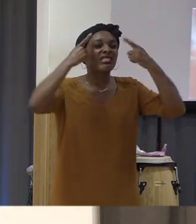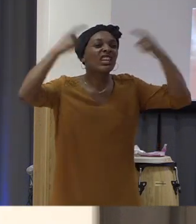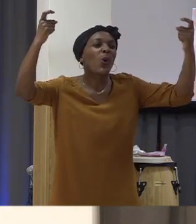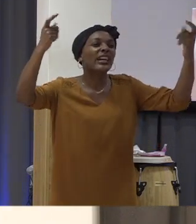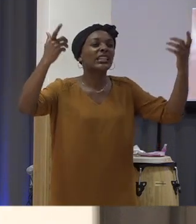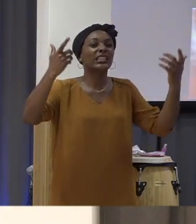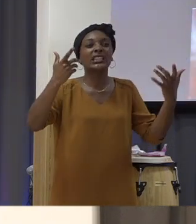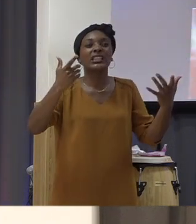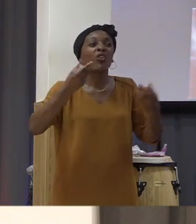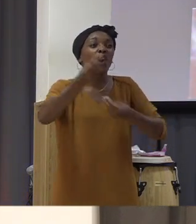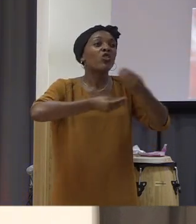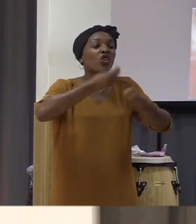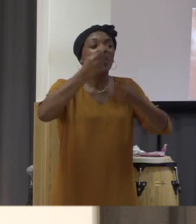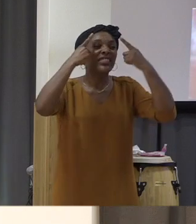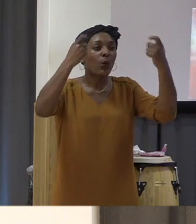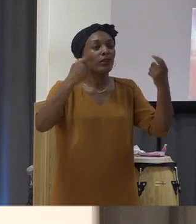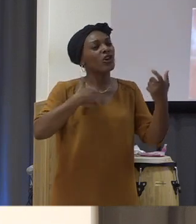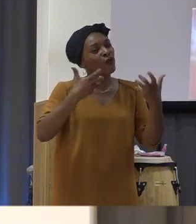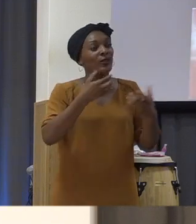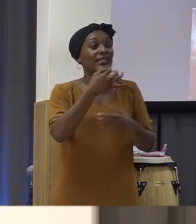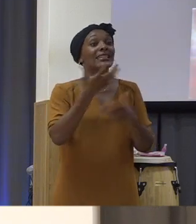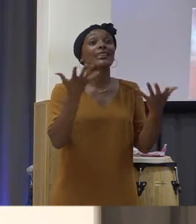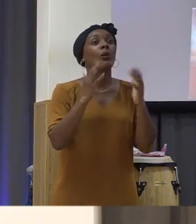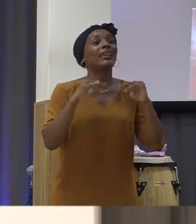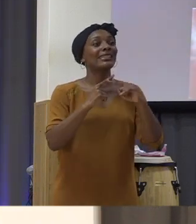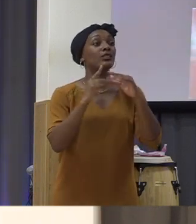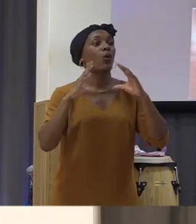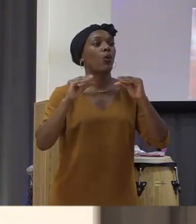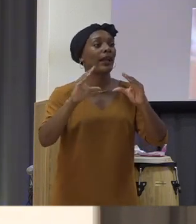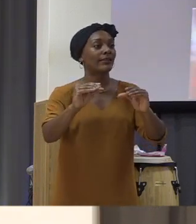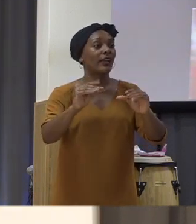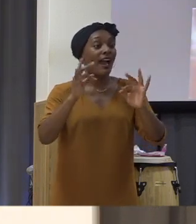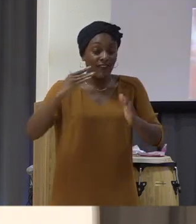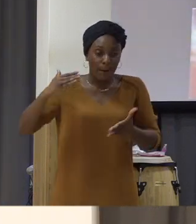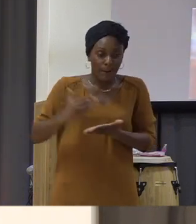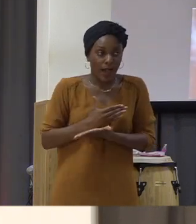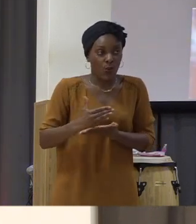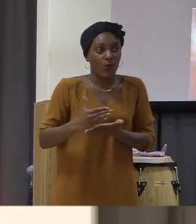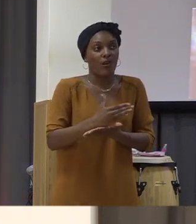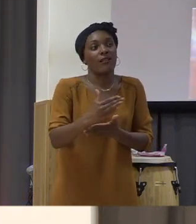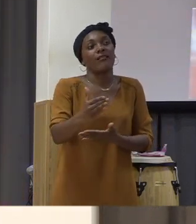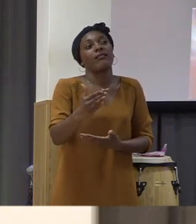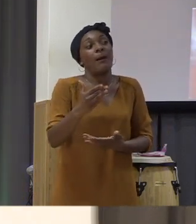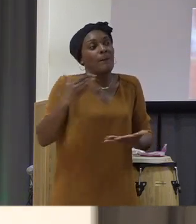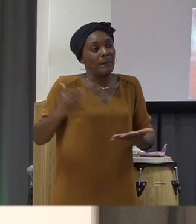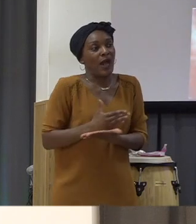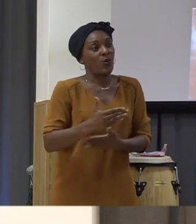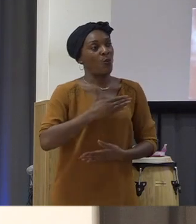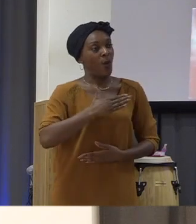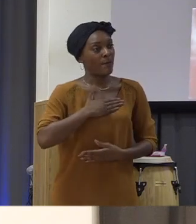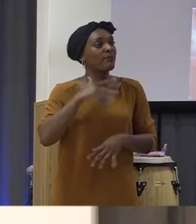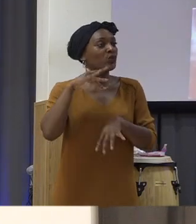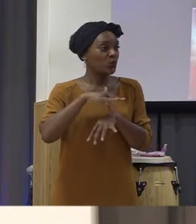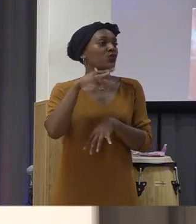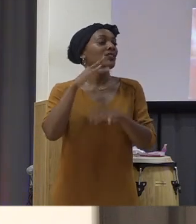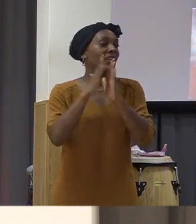Vous parler de l'Église de façon concrète, au travers du parcours de l'un de ses membres. Le parcours que j'ai vécu au